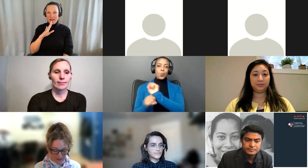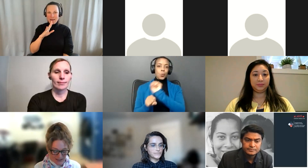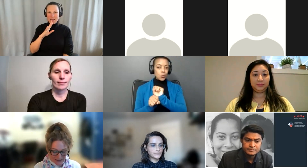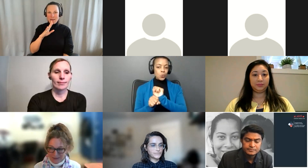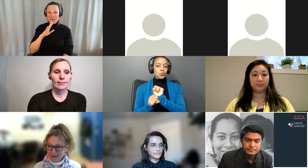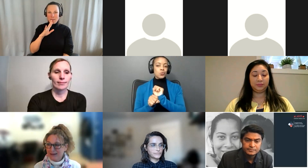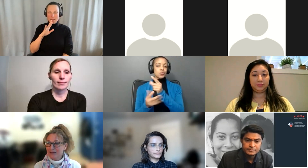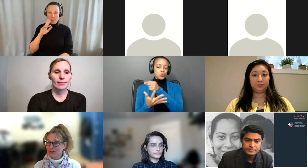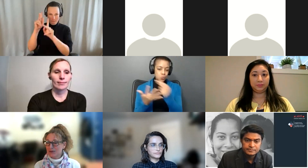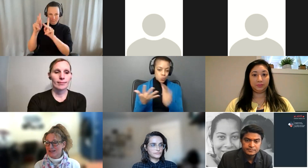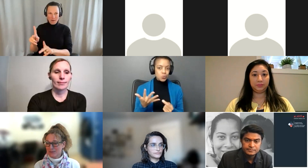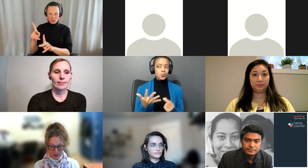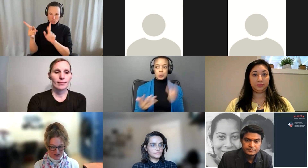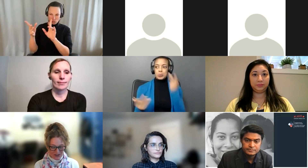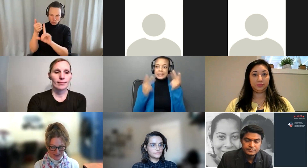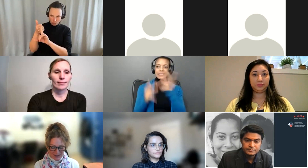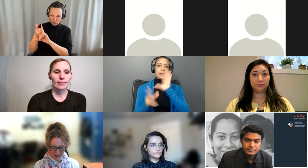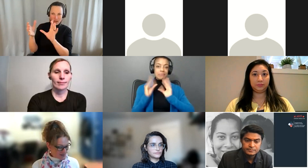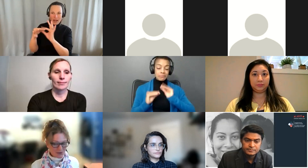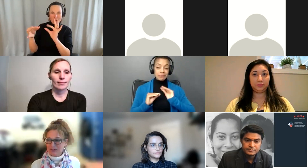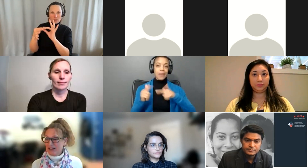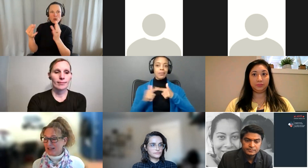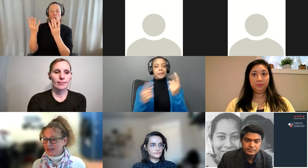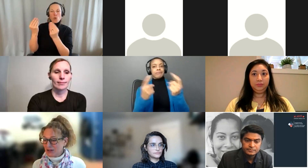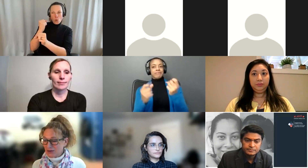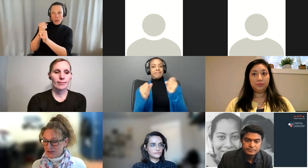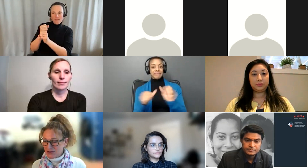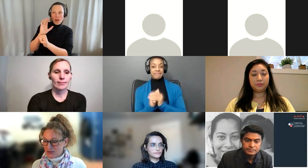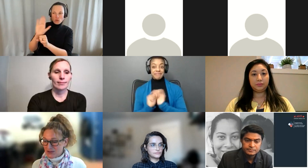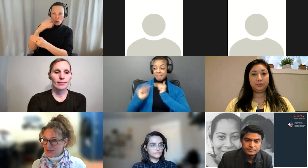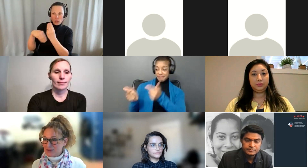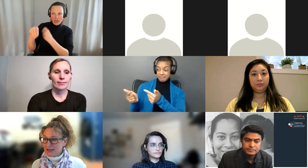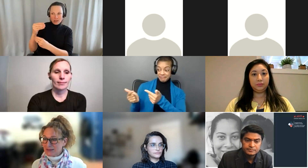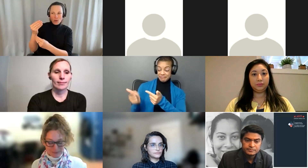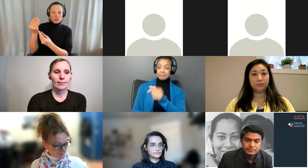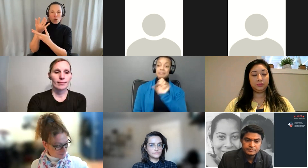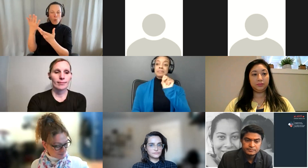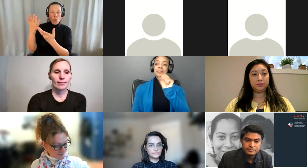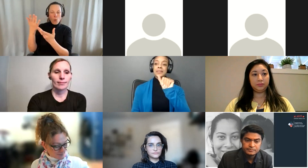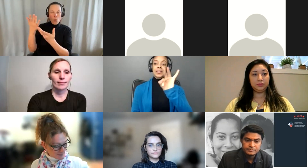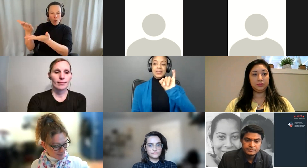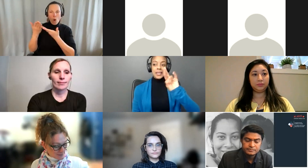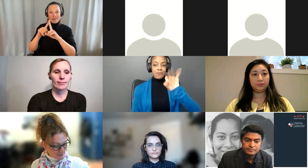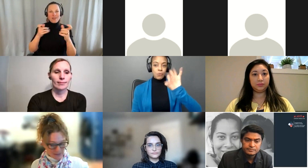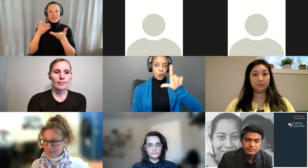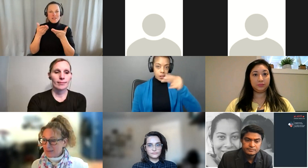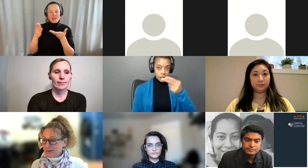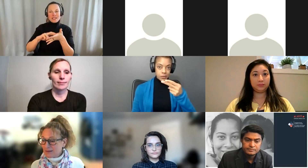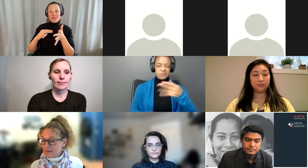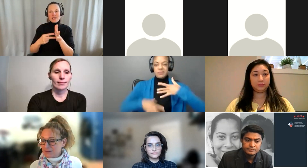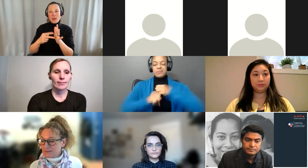les organisations au sein desquelles ils travaillent. Donc, si je peux l'envoyer à Chase Egan.